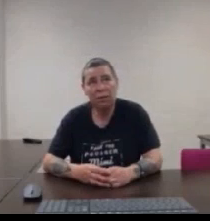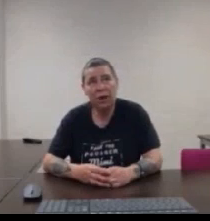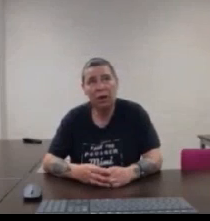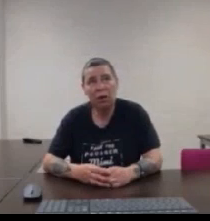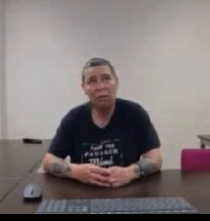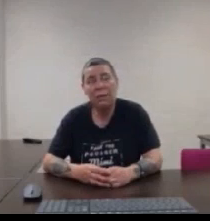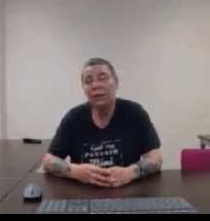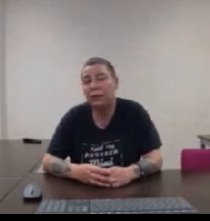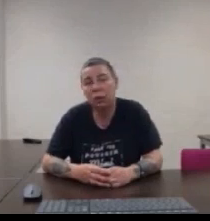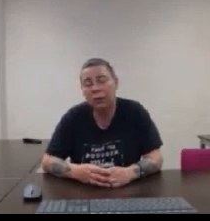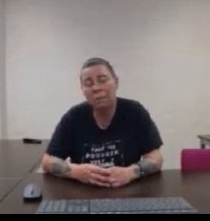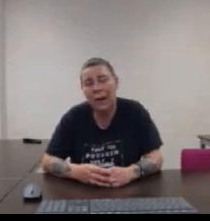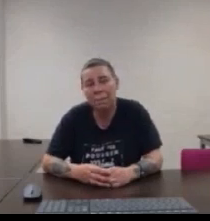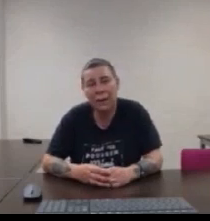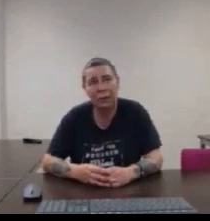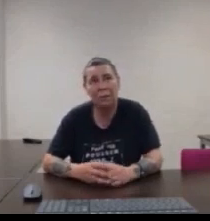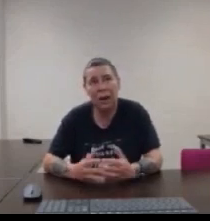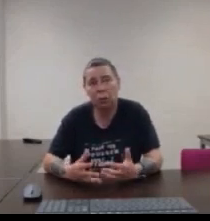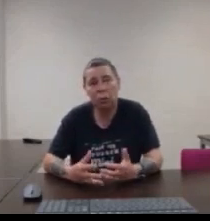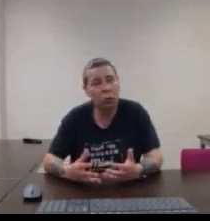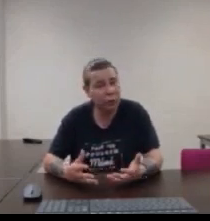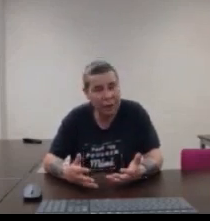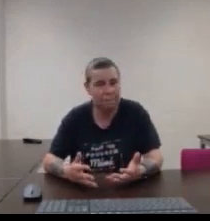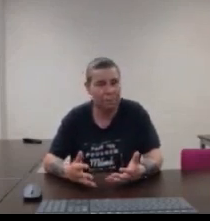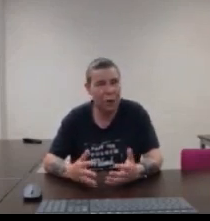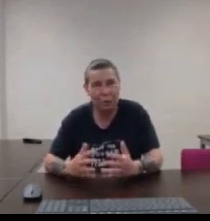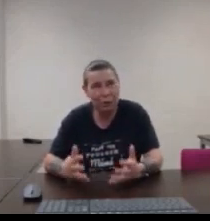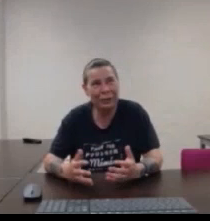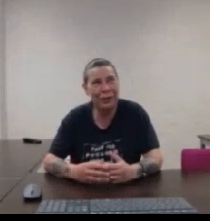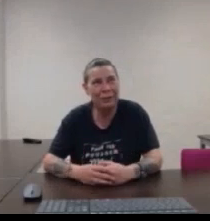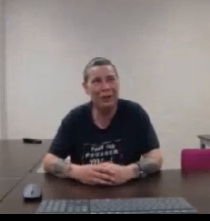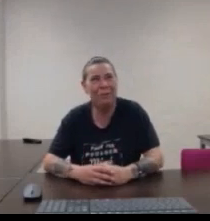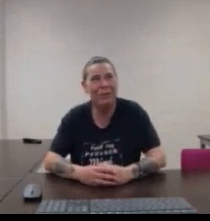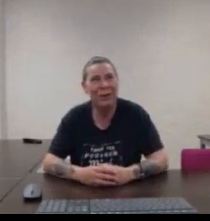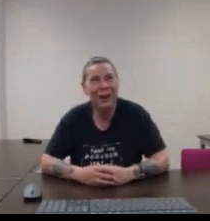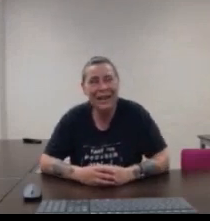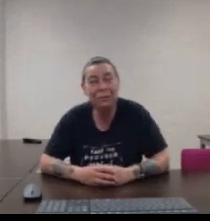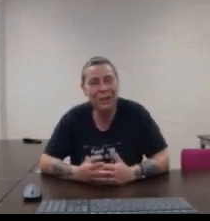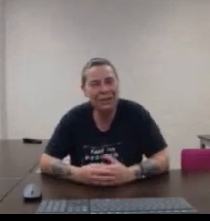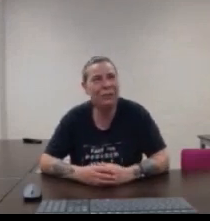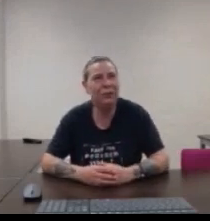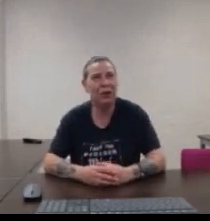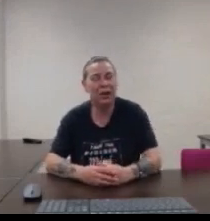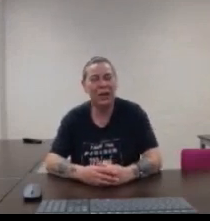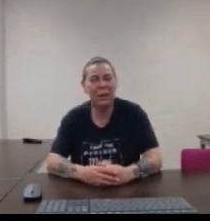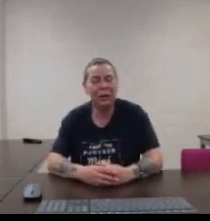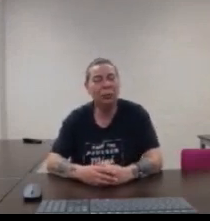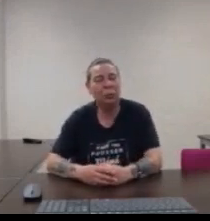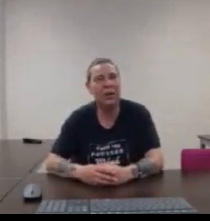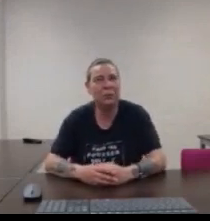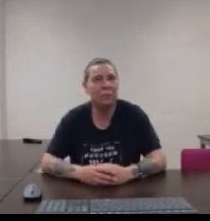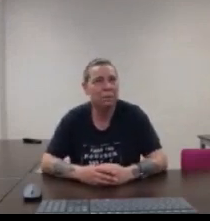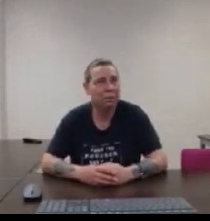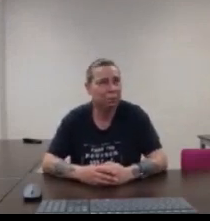et manifestement, c'est pas la place d'un ballon au travail. Voilà, pour être complètement limpide avec vous sur la manière